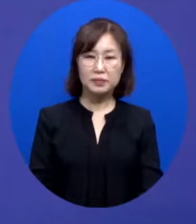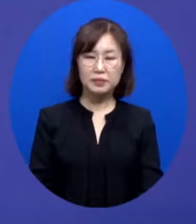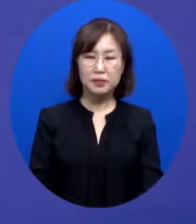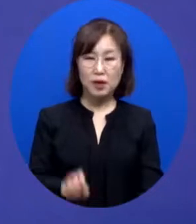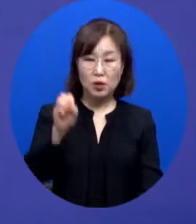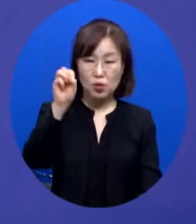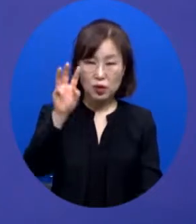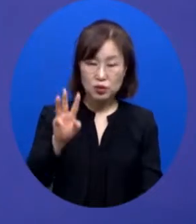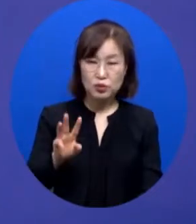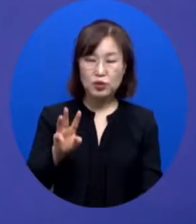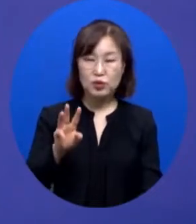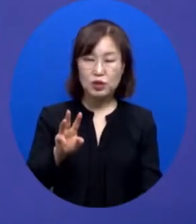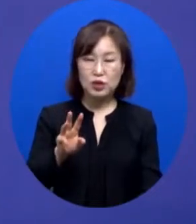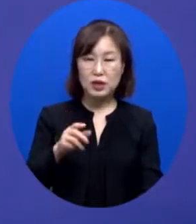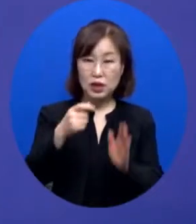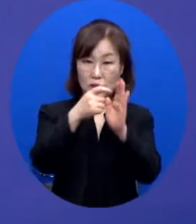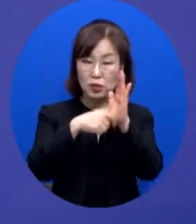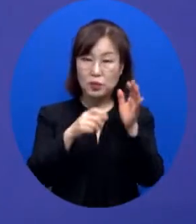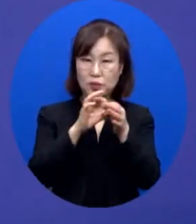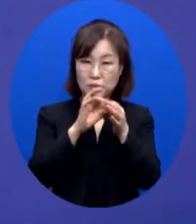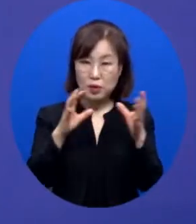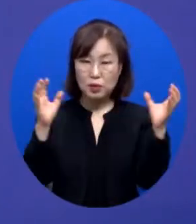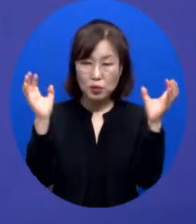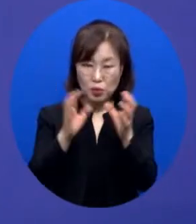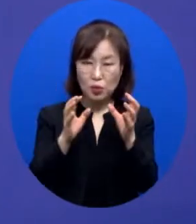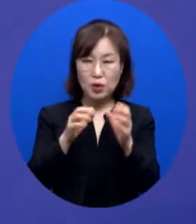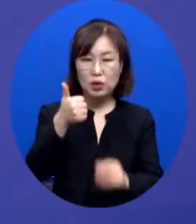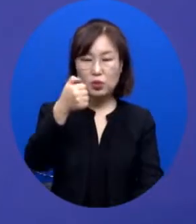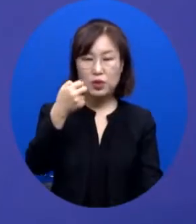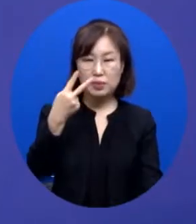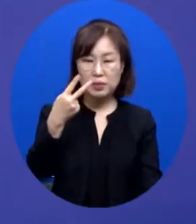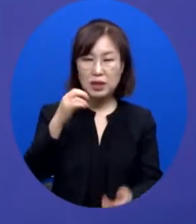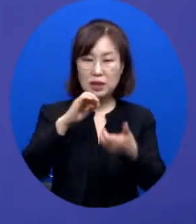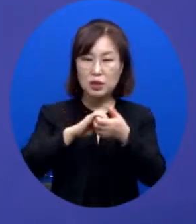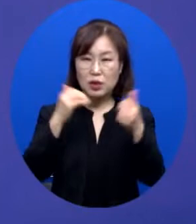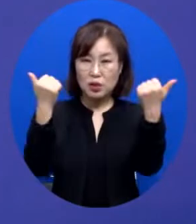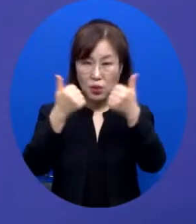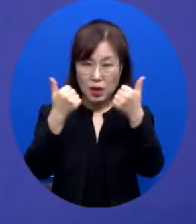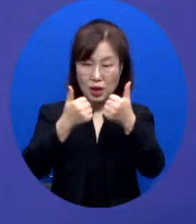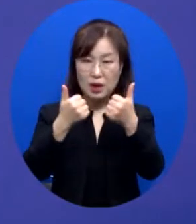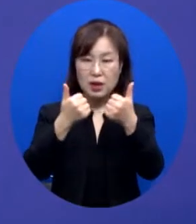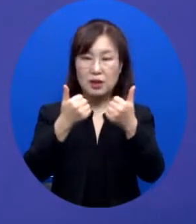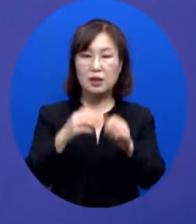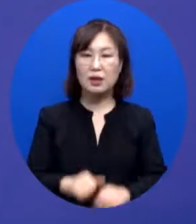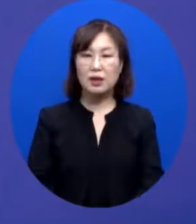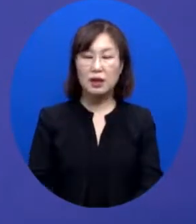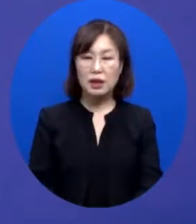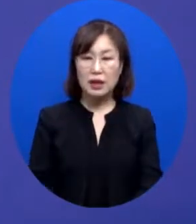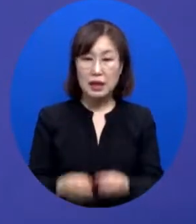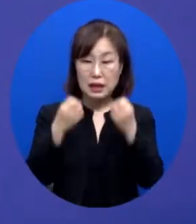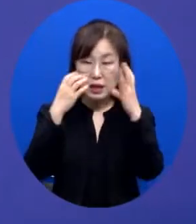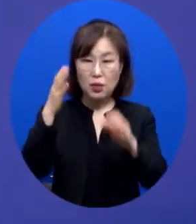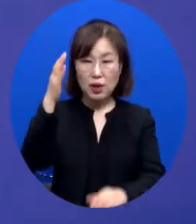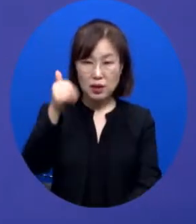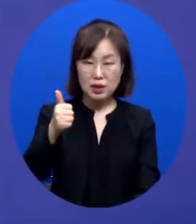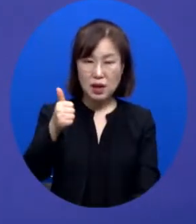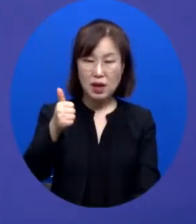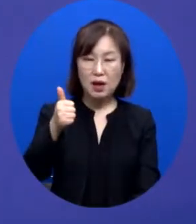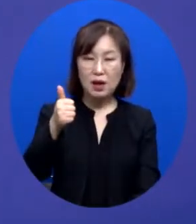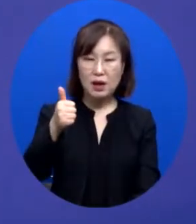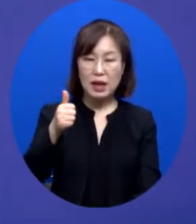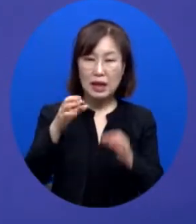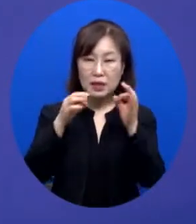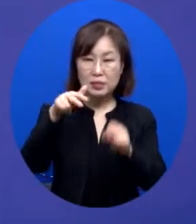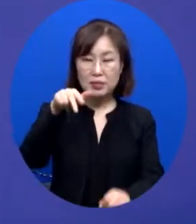광주광역시 초교파 장모 연합해 제 52회 전기 총의 정기총회에서 신임 회장에 광주 무등 교회의